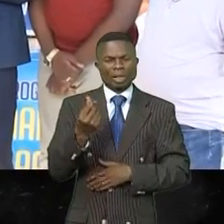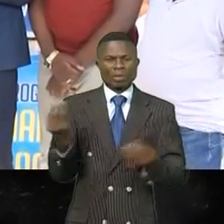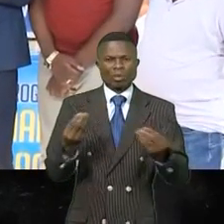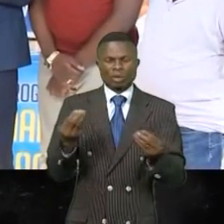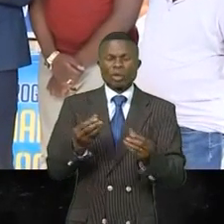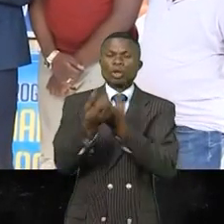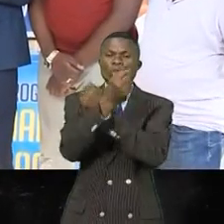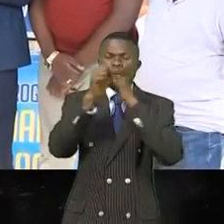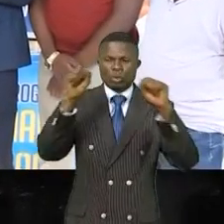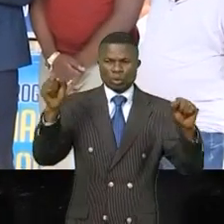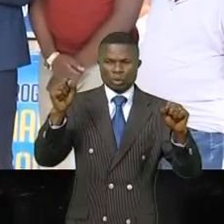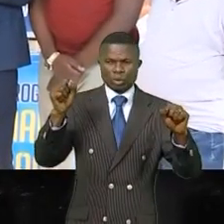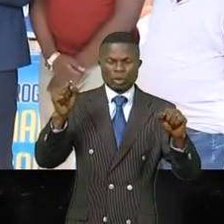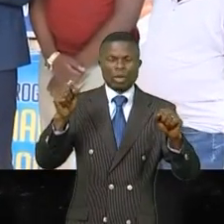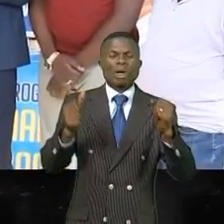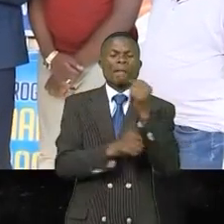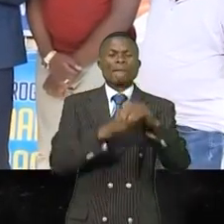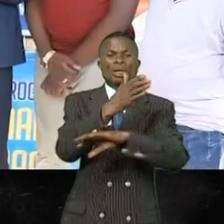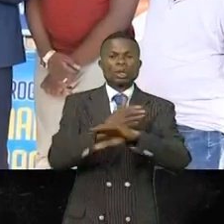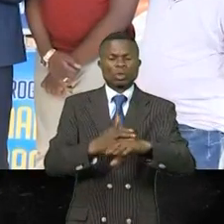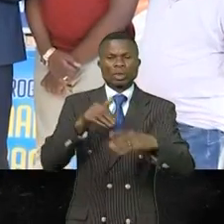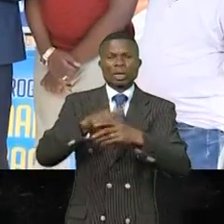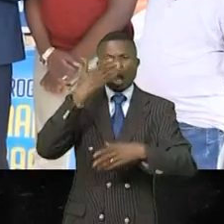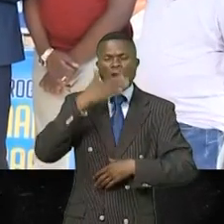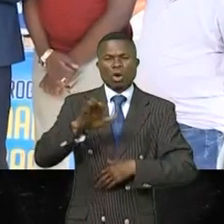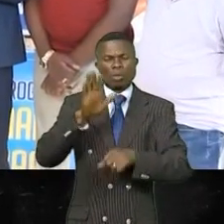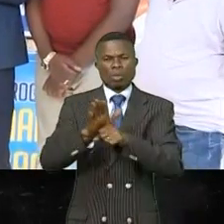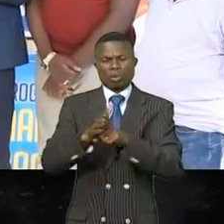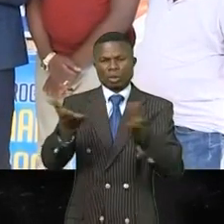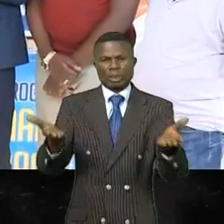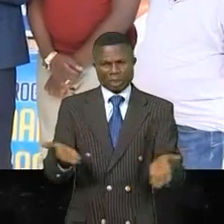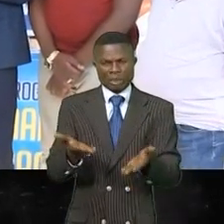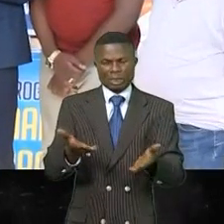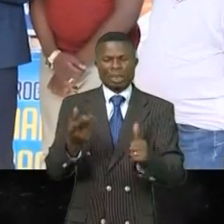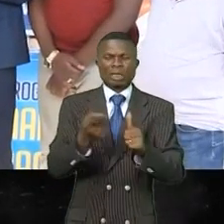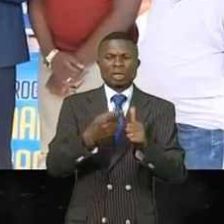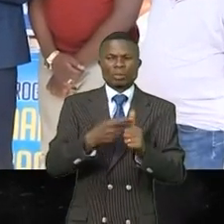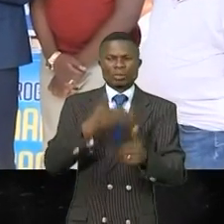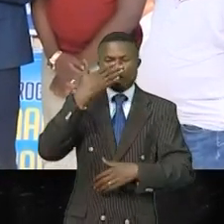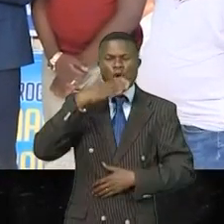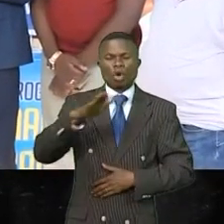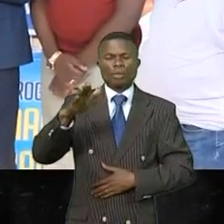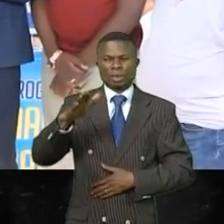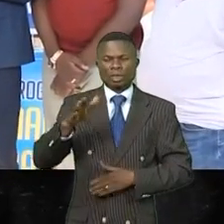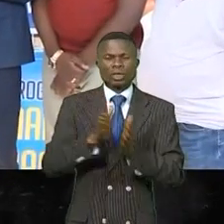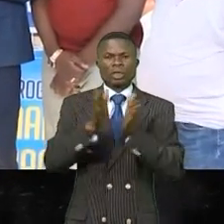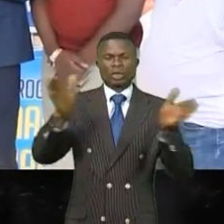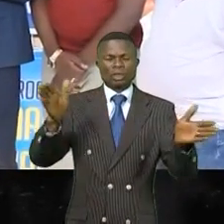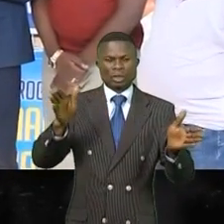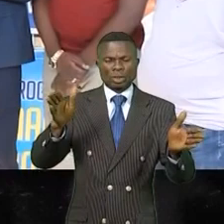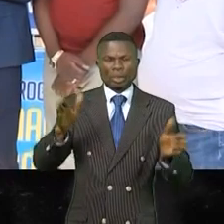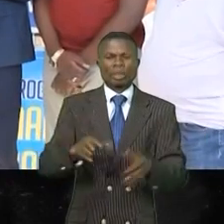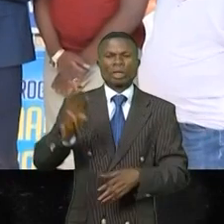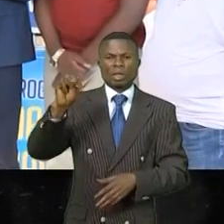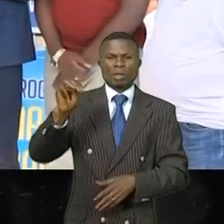de sauver le blessé hospitalisé aux différents hôpitaux, à savoir l'hôpital général de référence de